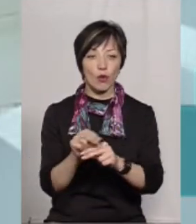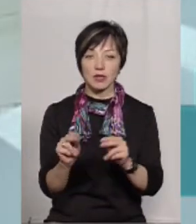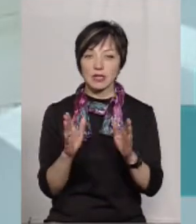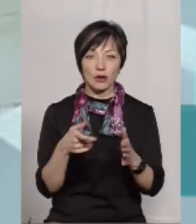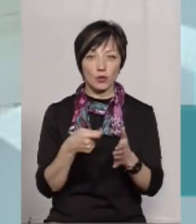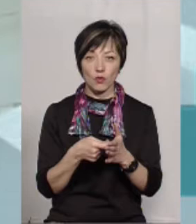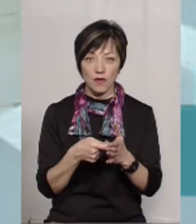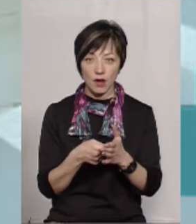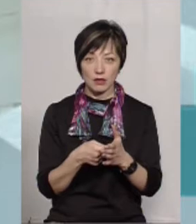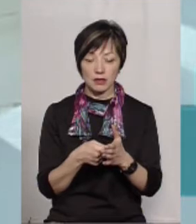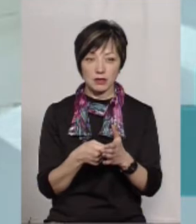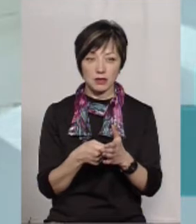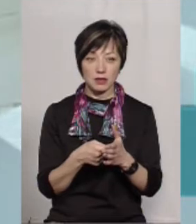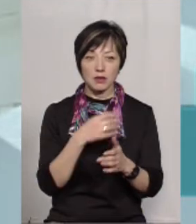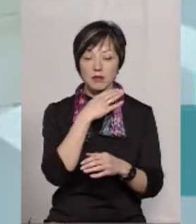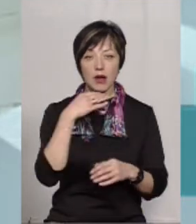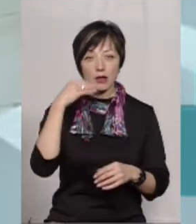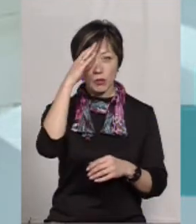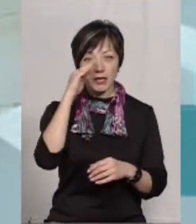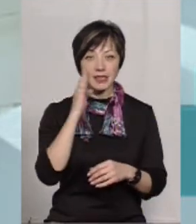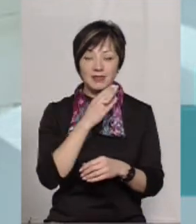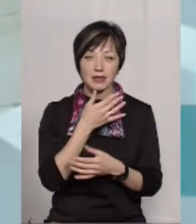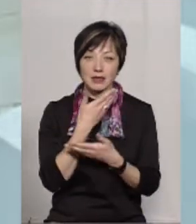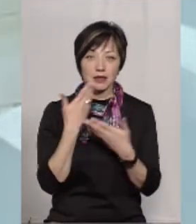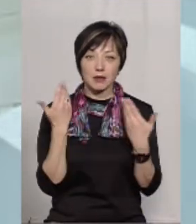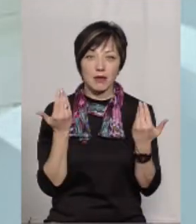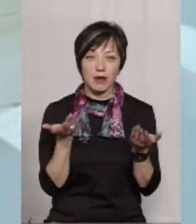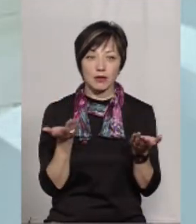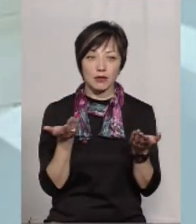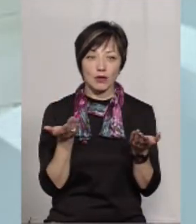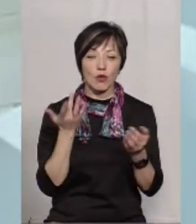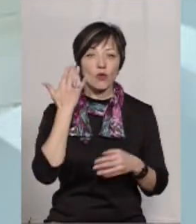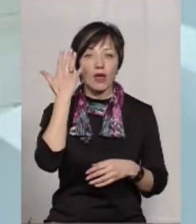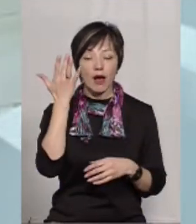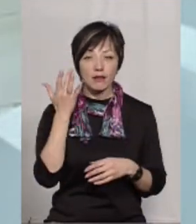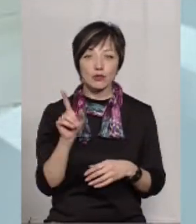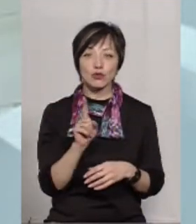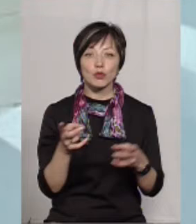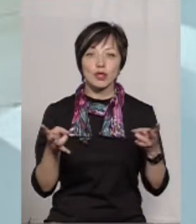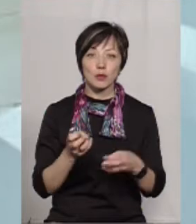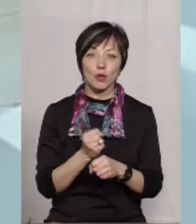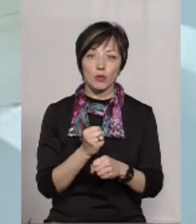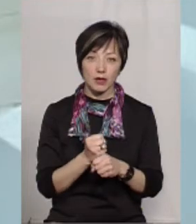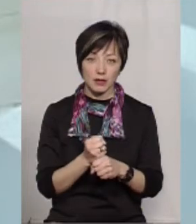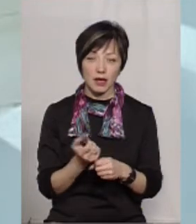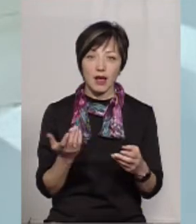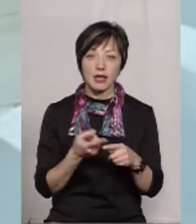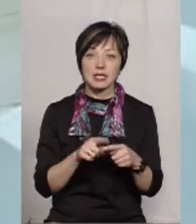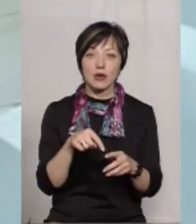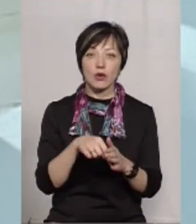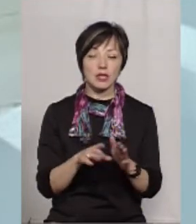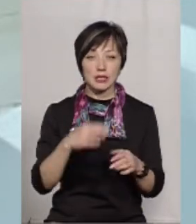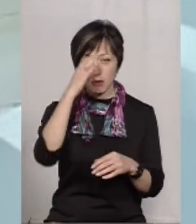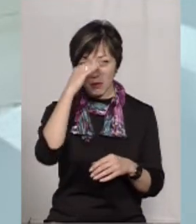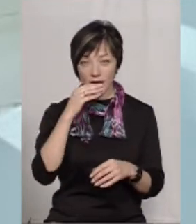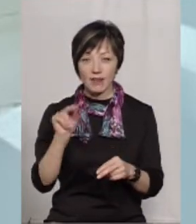і не тільки годувати. І багато батьків вони не мають бідні уяви про те, що потрібно робити, яка це роль не